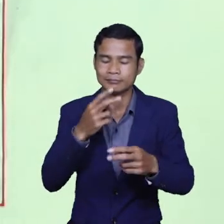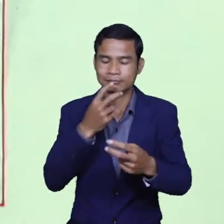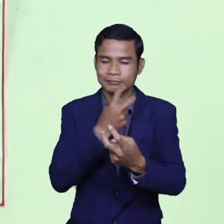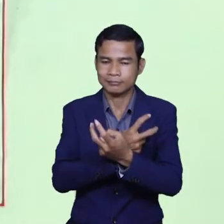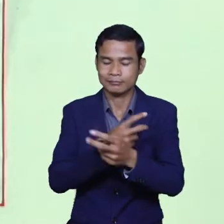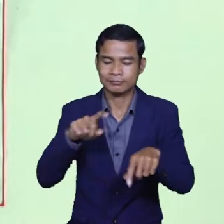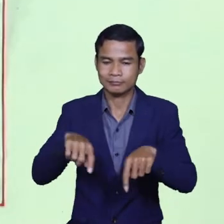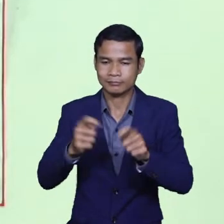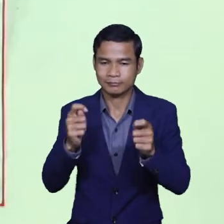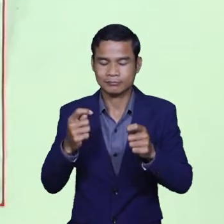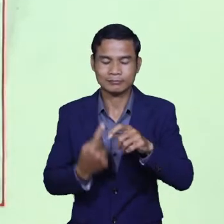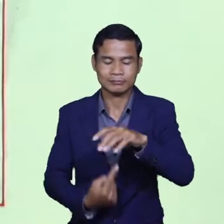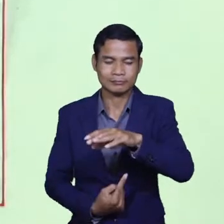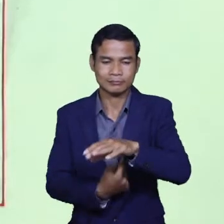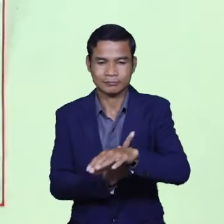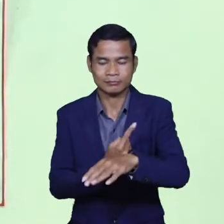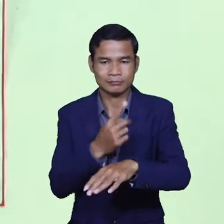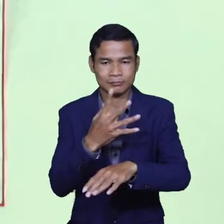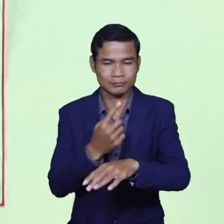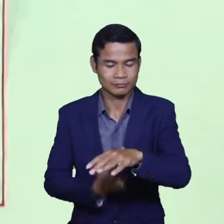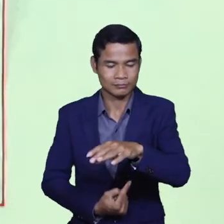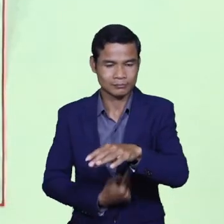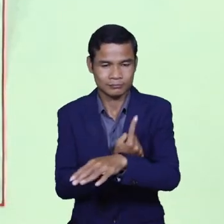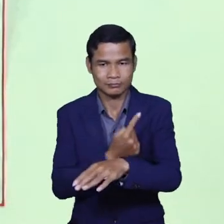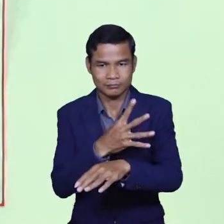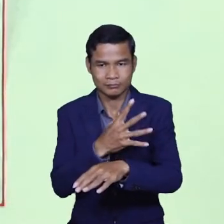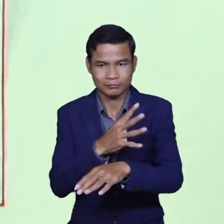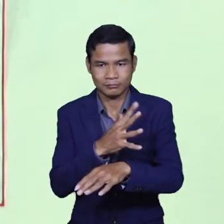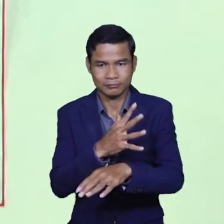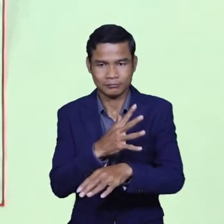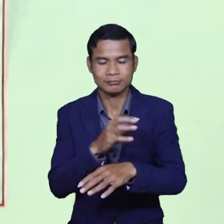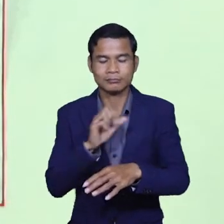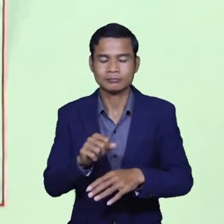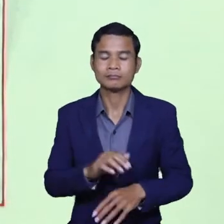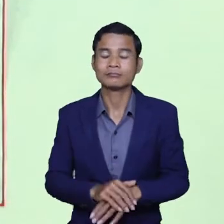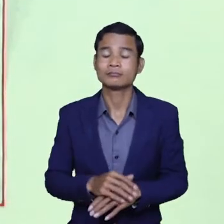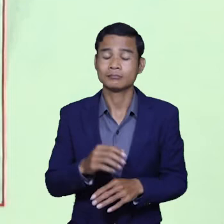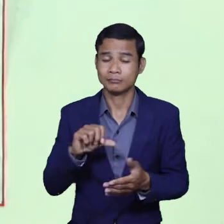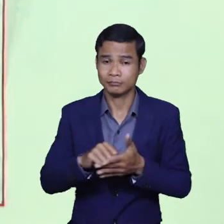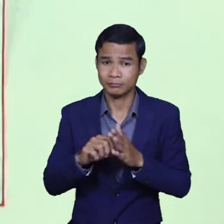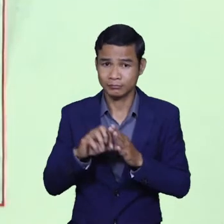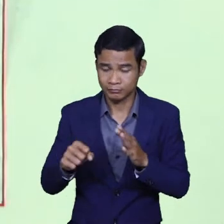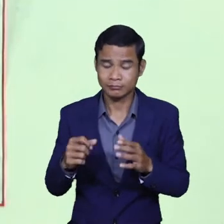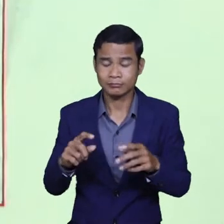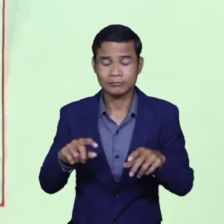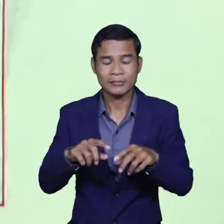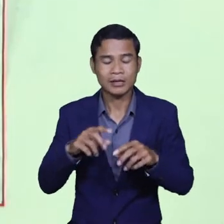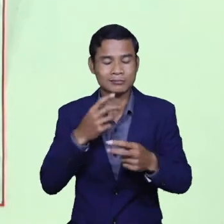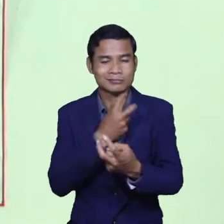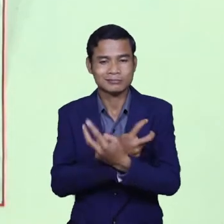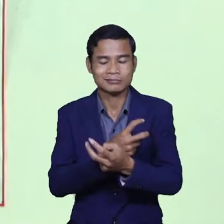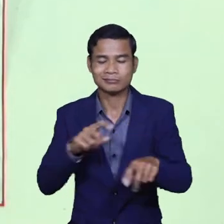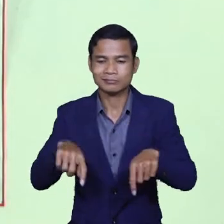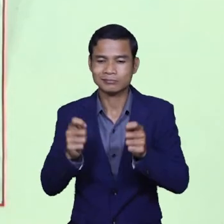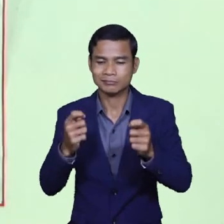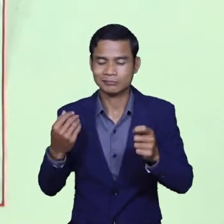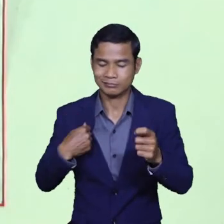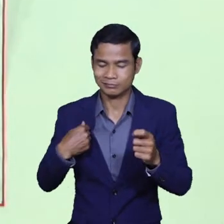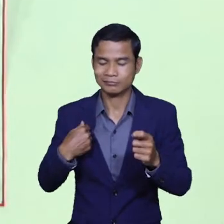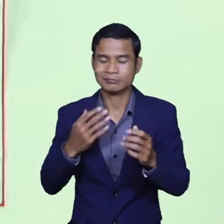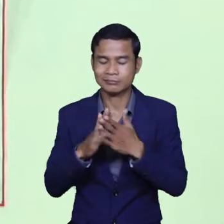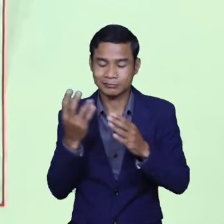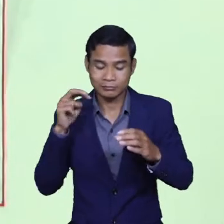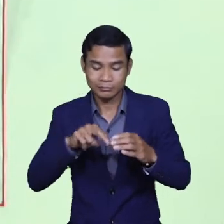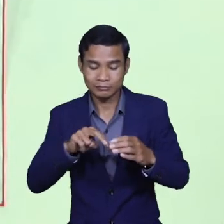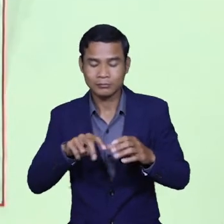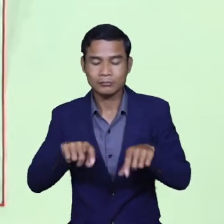ទៅទំលុះសាច់ដុំឬស្បែកទេចាអញ្ចឹងមានន័យថាបំណាក់ឆ្អឹងបិទមុខហ្នឹងចាគឺជាឆ្អឹងដែលបាក់ណា